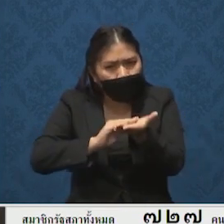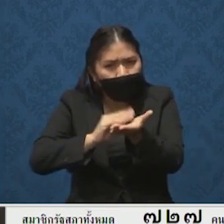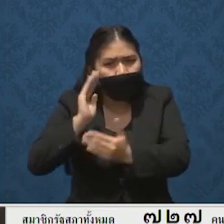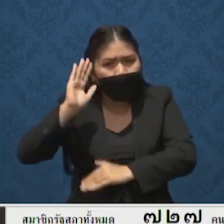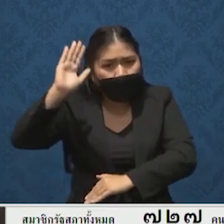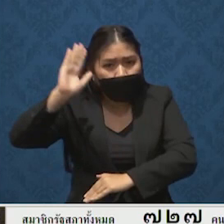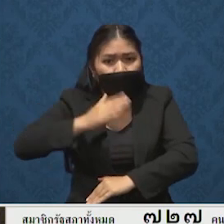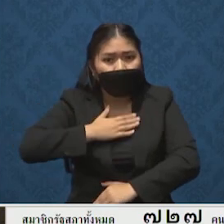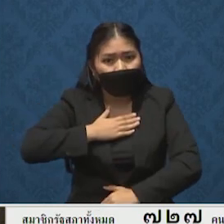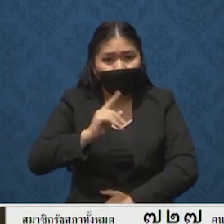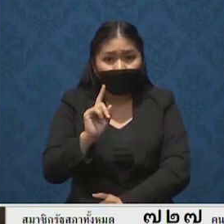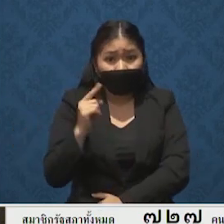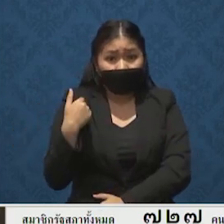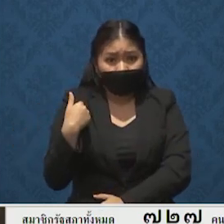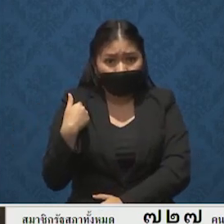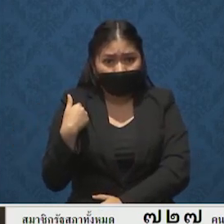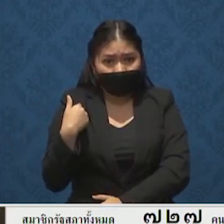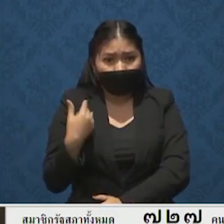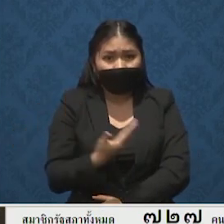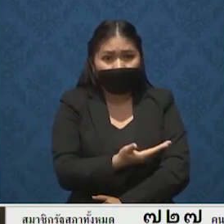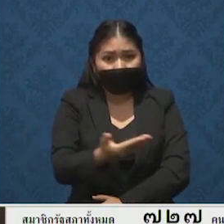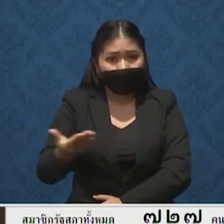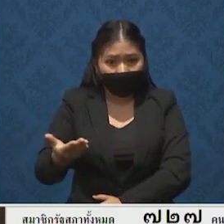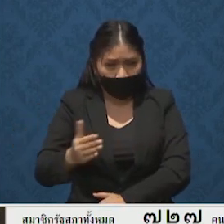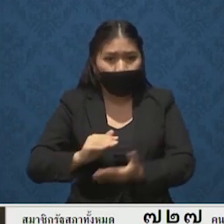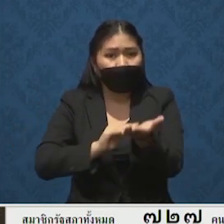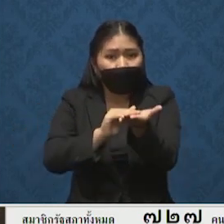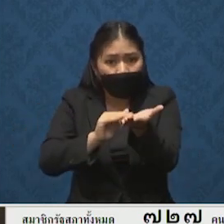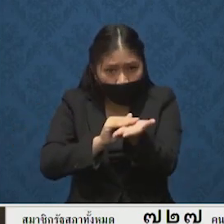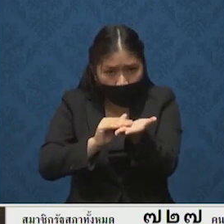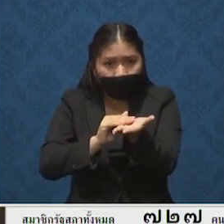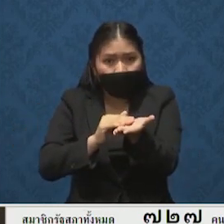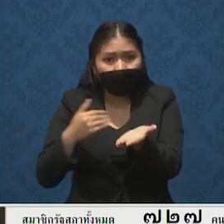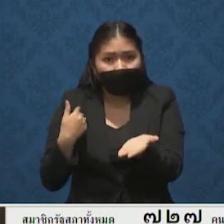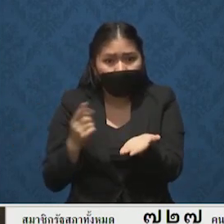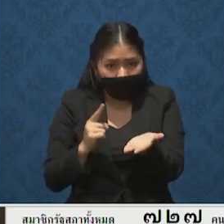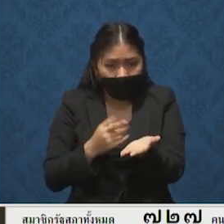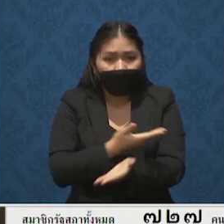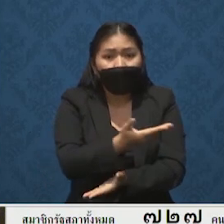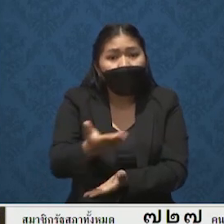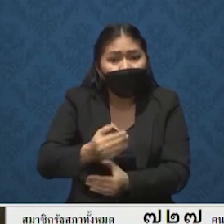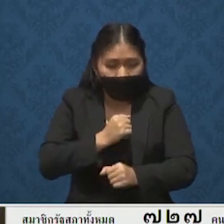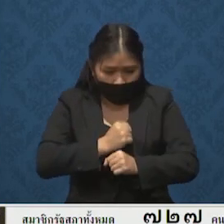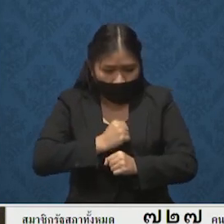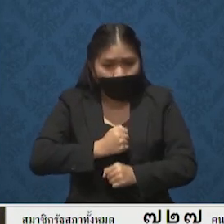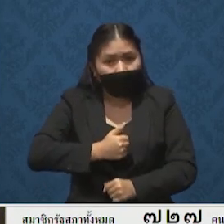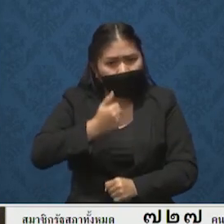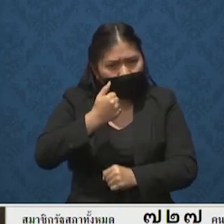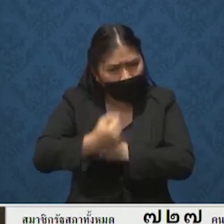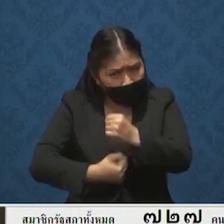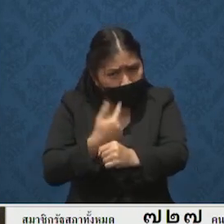อยู่ที่พวกเรานะครับผมพูดเสมอว่า ท่านประธาน ที่เราทำงานมาได้จน3ปีเศษด้